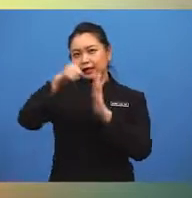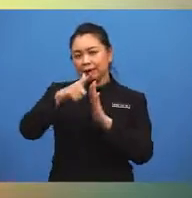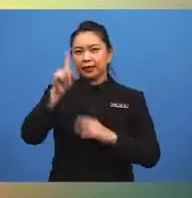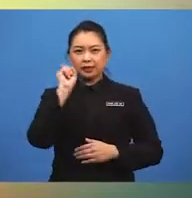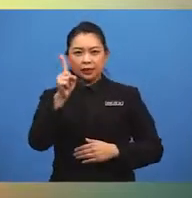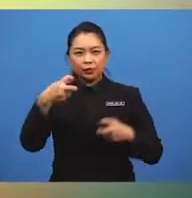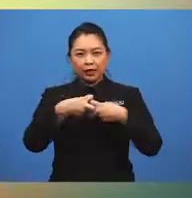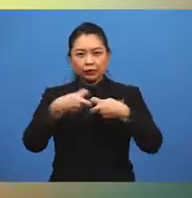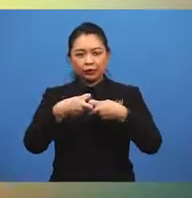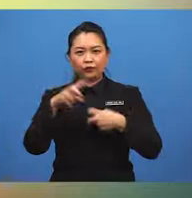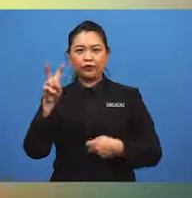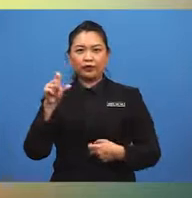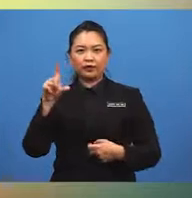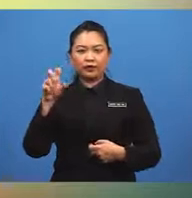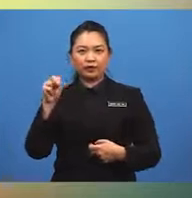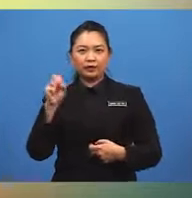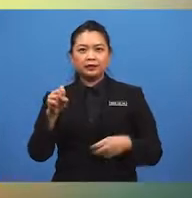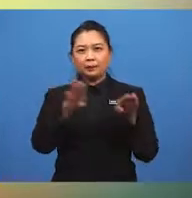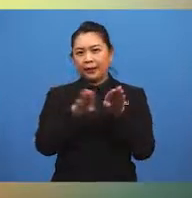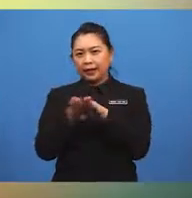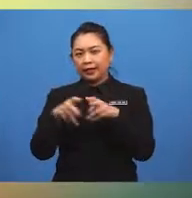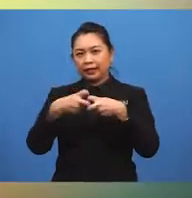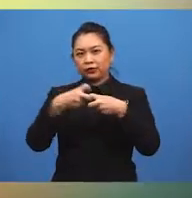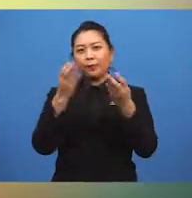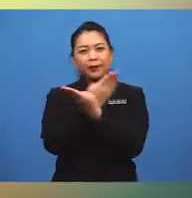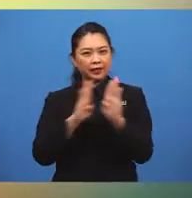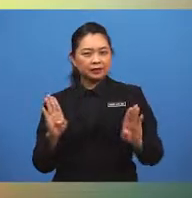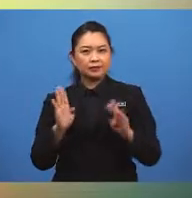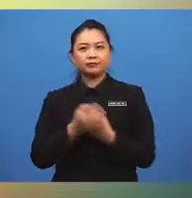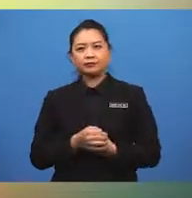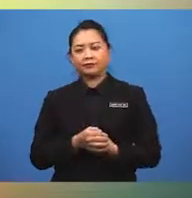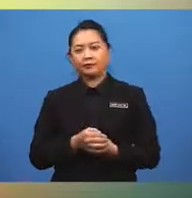1 elektron valen sebagai elektron bebas.